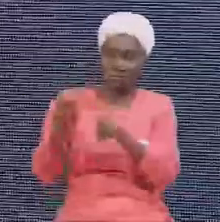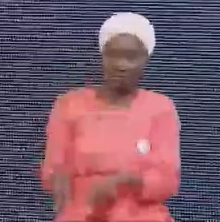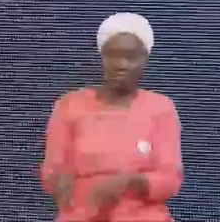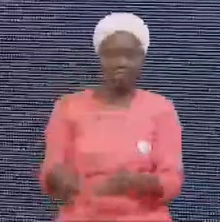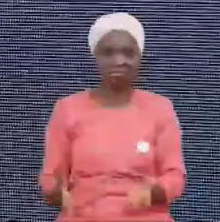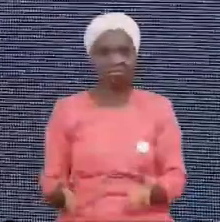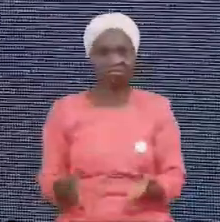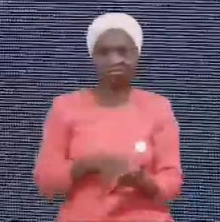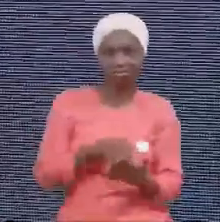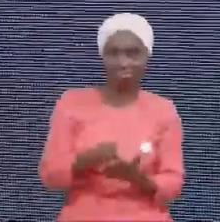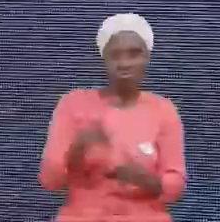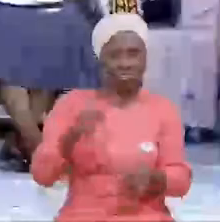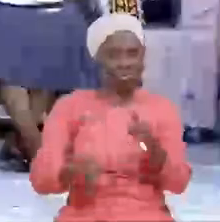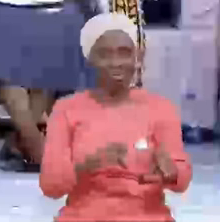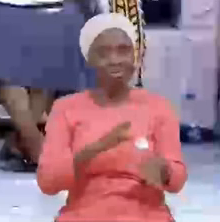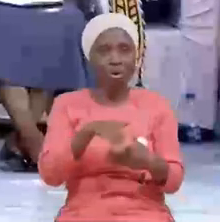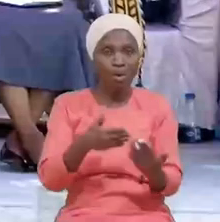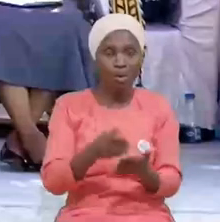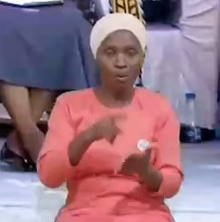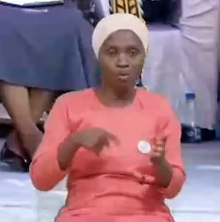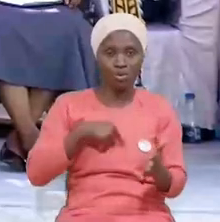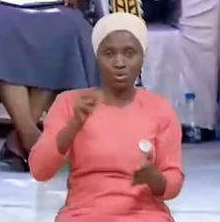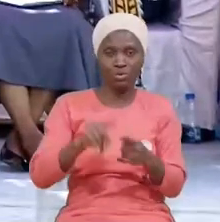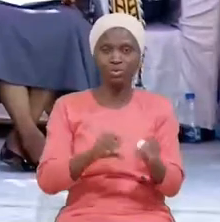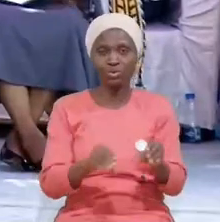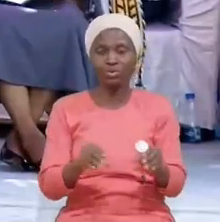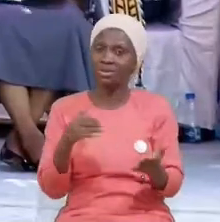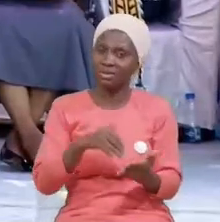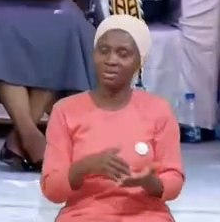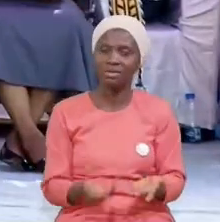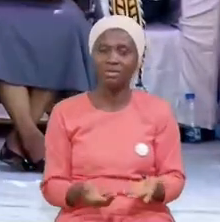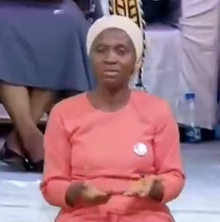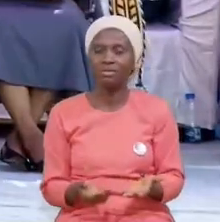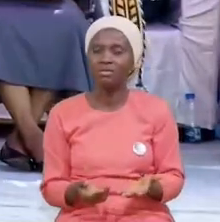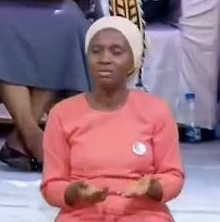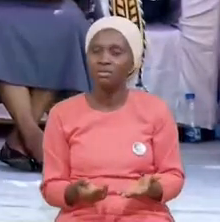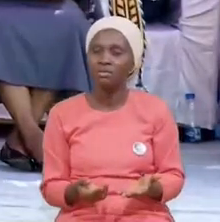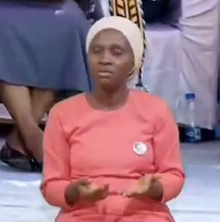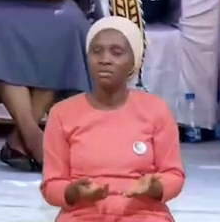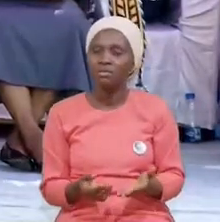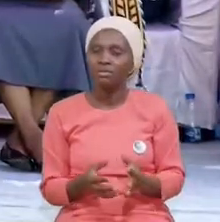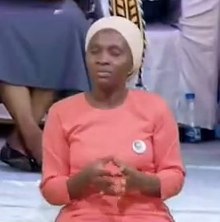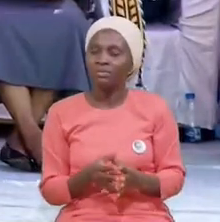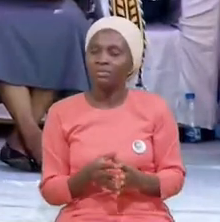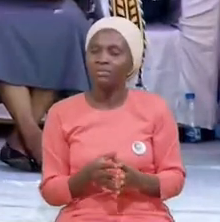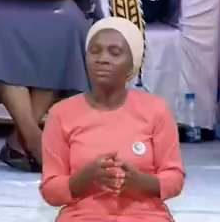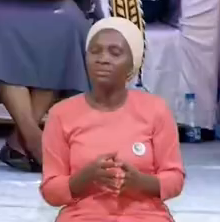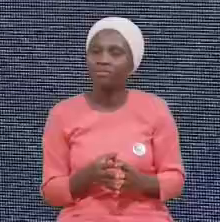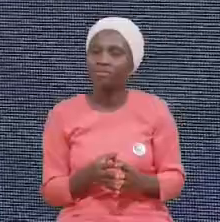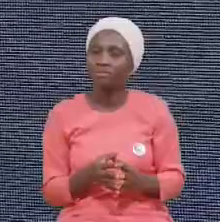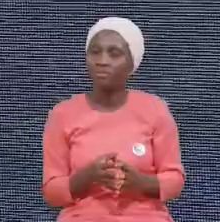si le cerveau a un problème et est affecté, cela affecte tout le corps. Nous n'arrivons pas à être ce que nous pouvons être et devenir ce que nous